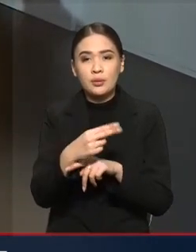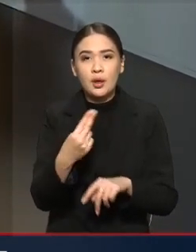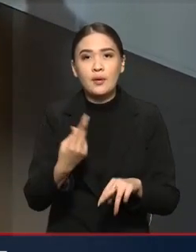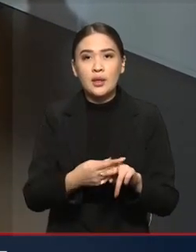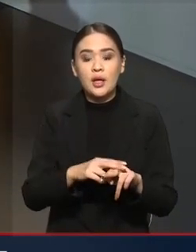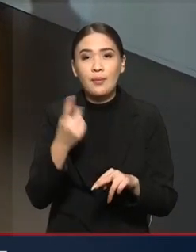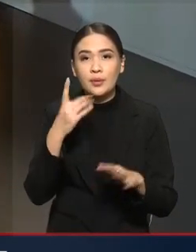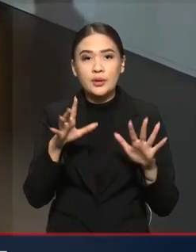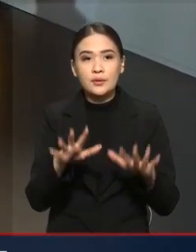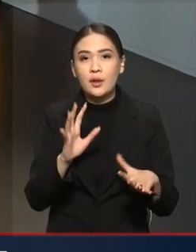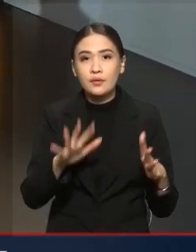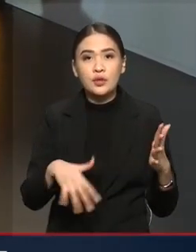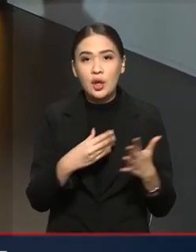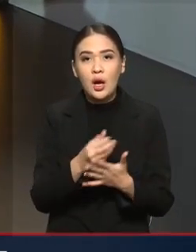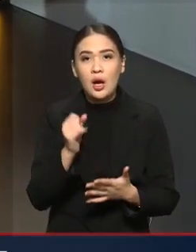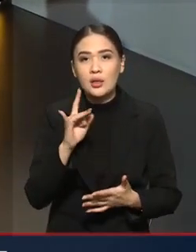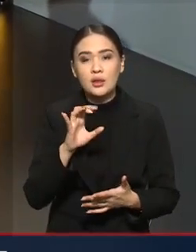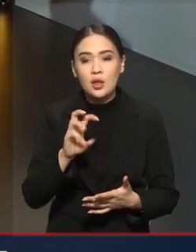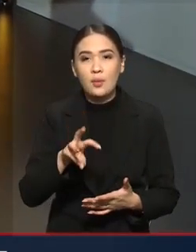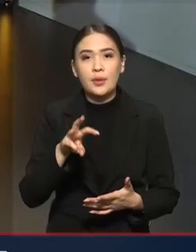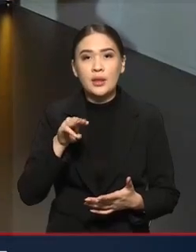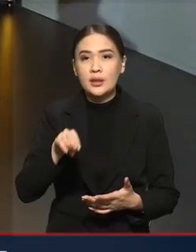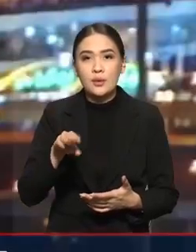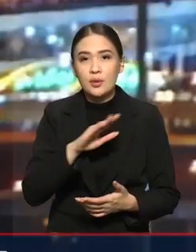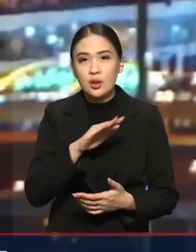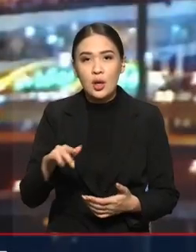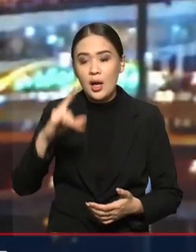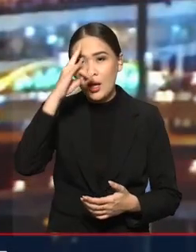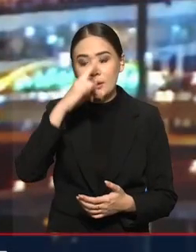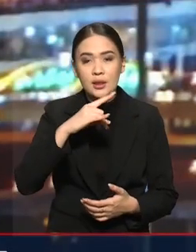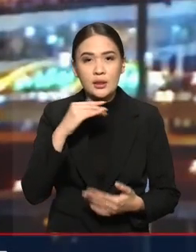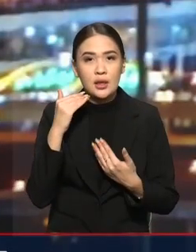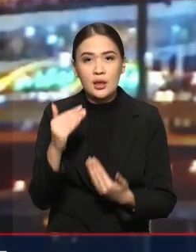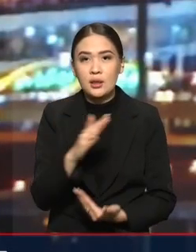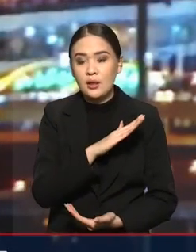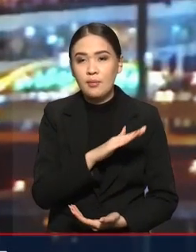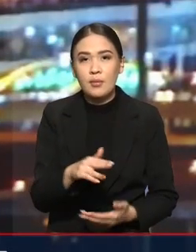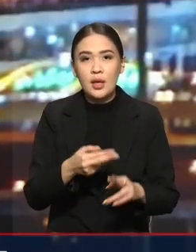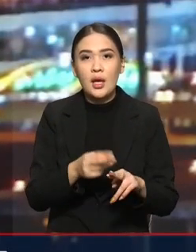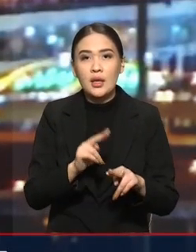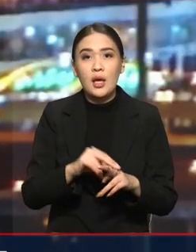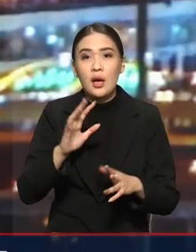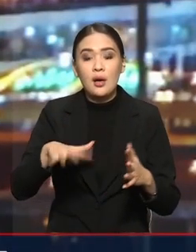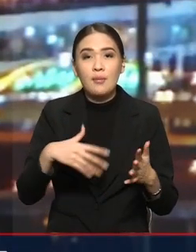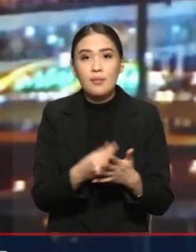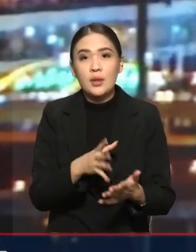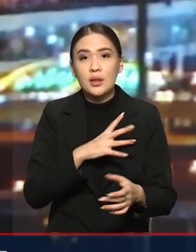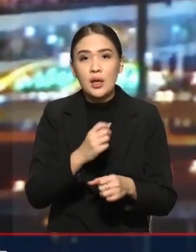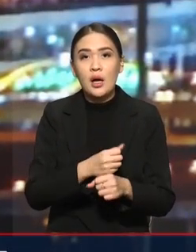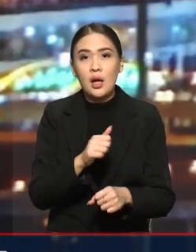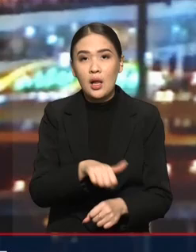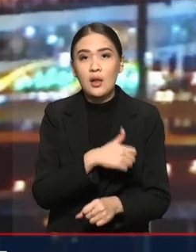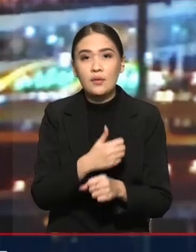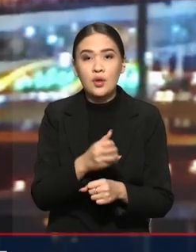во-первых это внс не асир метал не казахстанское предприятие это пожертвование было сделано головной